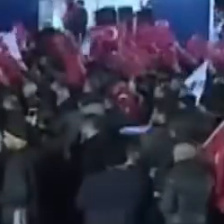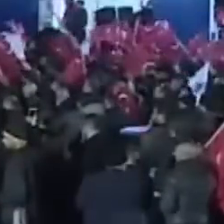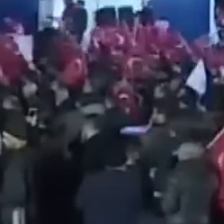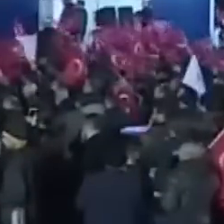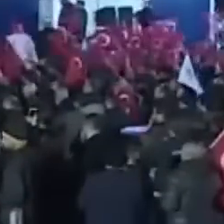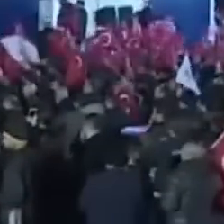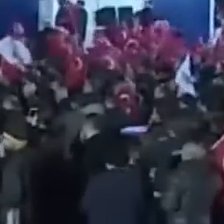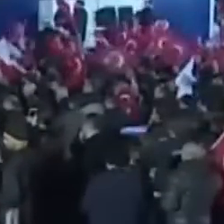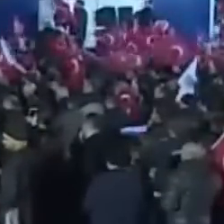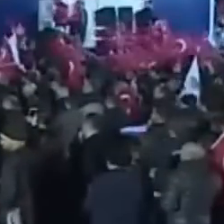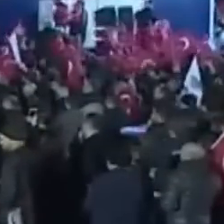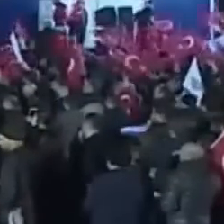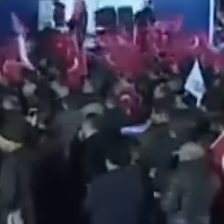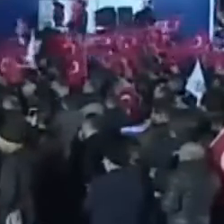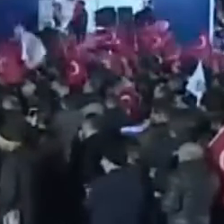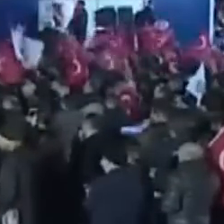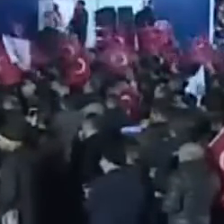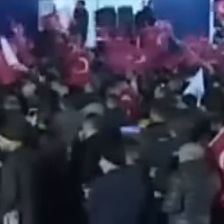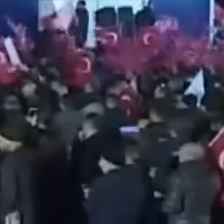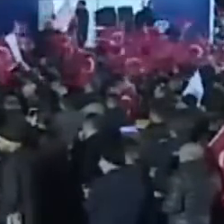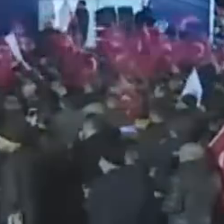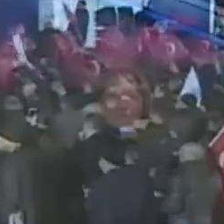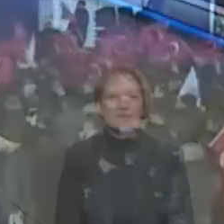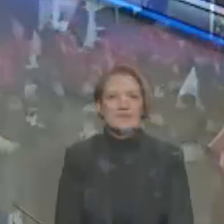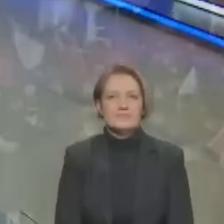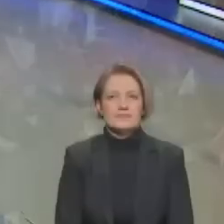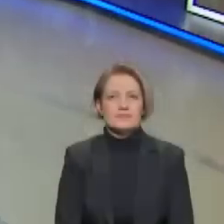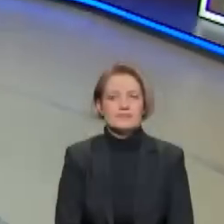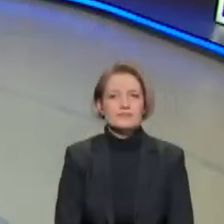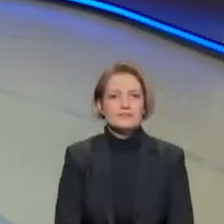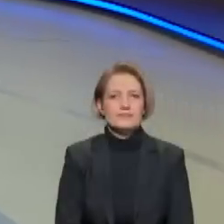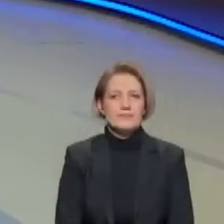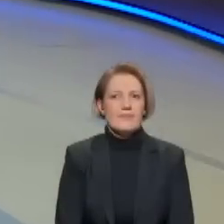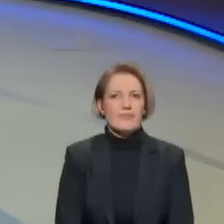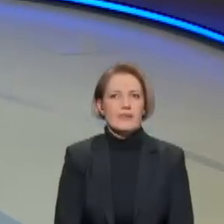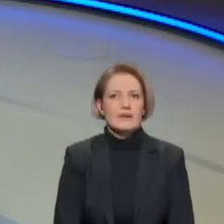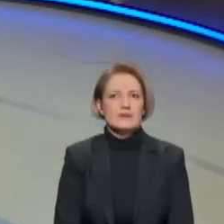Büyük ve sakin Süleymaniye'nle bekle.